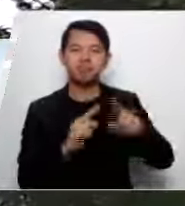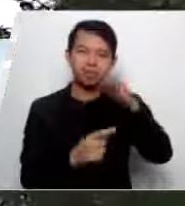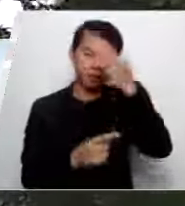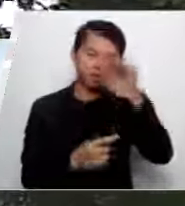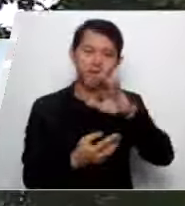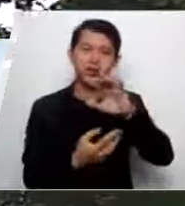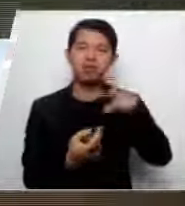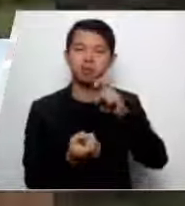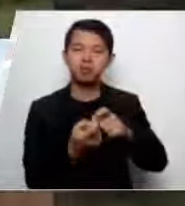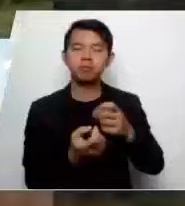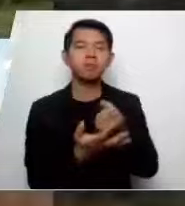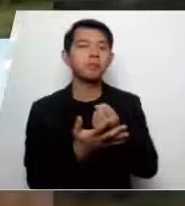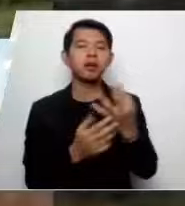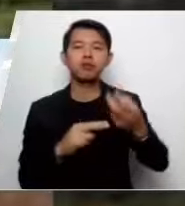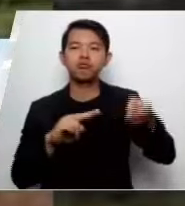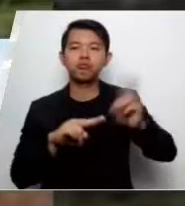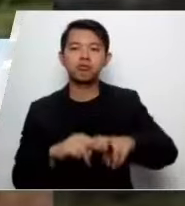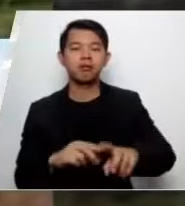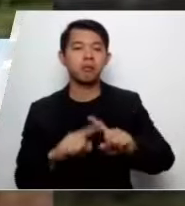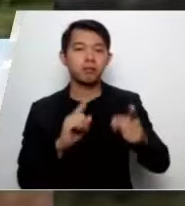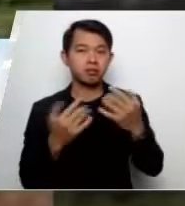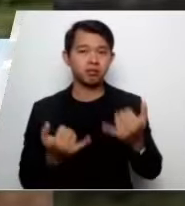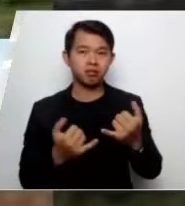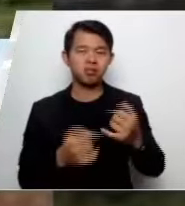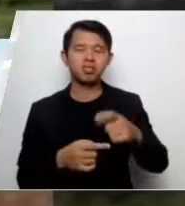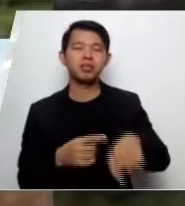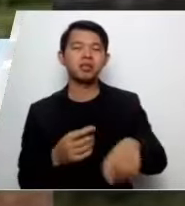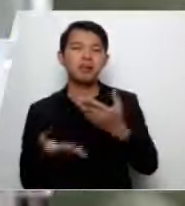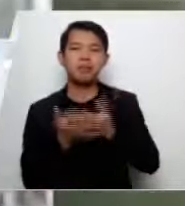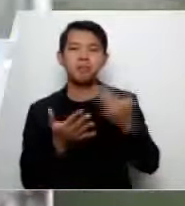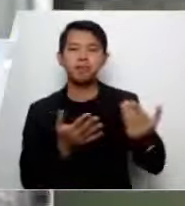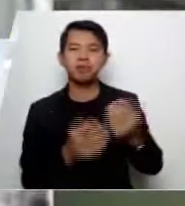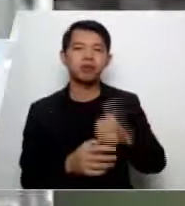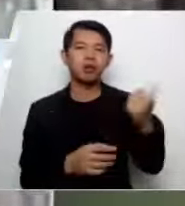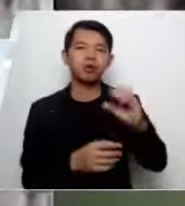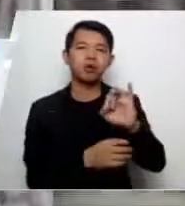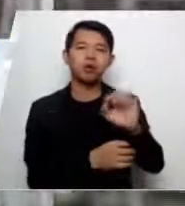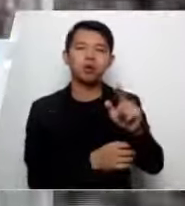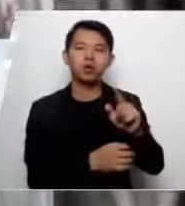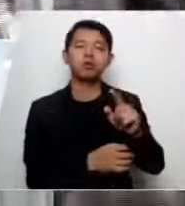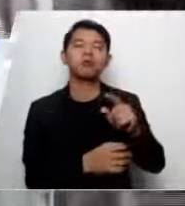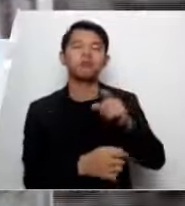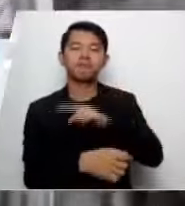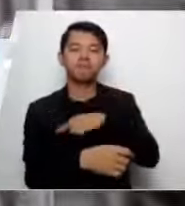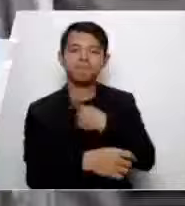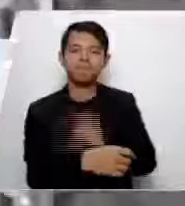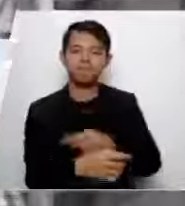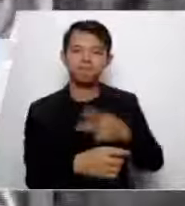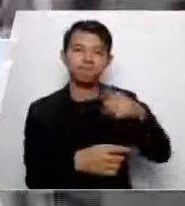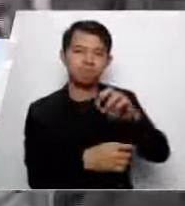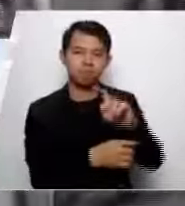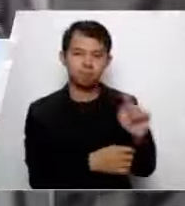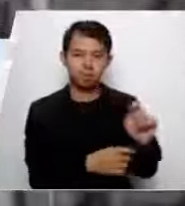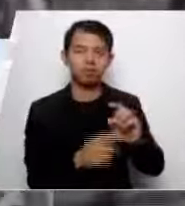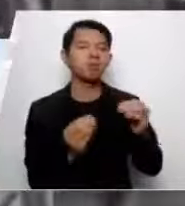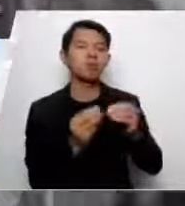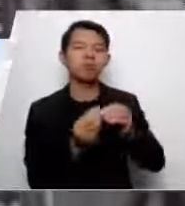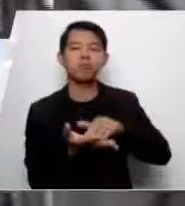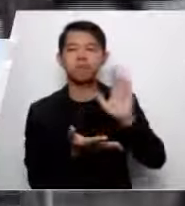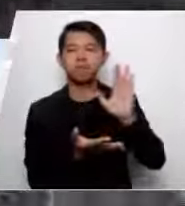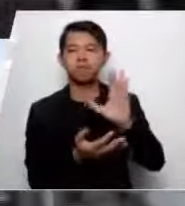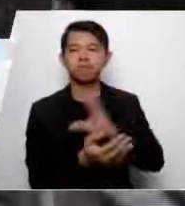bumibili na rin ang kuryente mula sa Malaya Oil-Fired Power Plant na mas mahal dahil pinapatakbo ng krudo. Idadagdag din sa generation charge